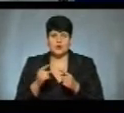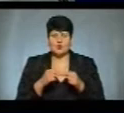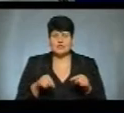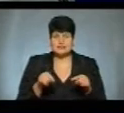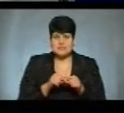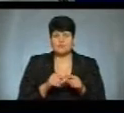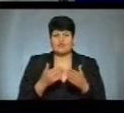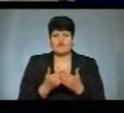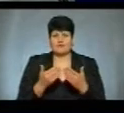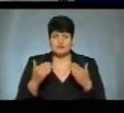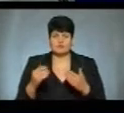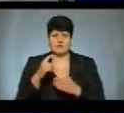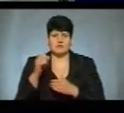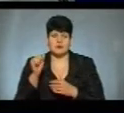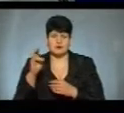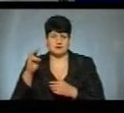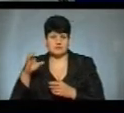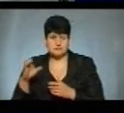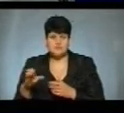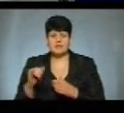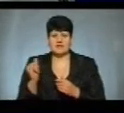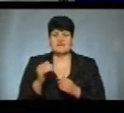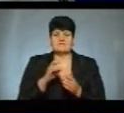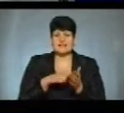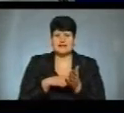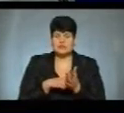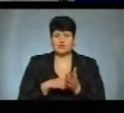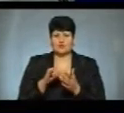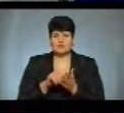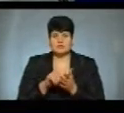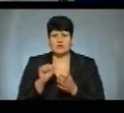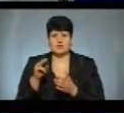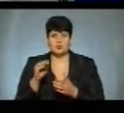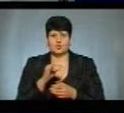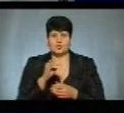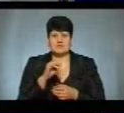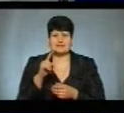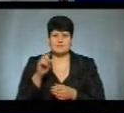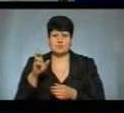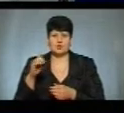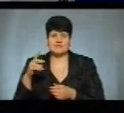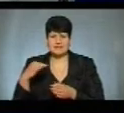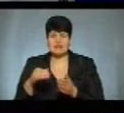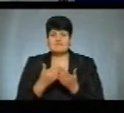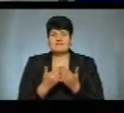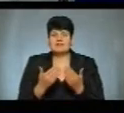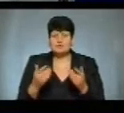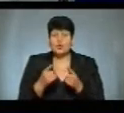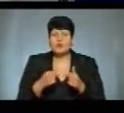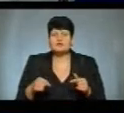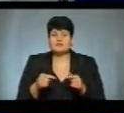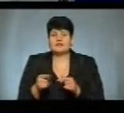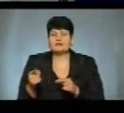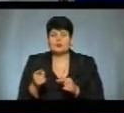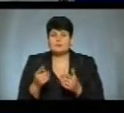автору дизайну спецконверта Андрію Пиліху і філателісту-учаснику АТО Юрію Заблоцькому. Зазначив, виставку, яку організувала